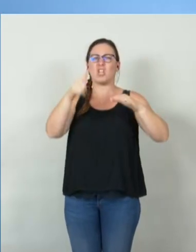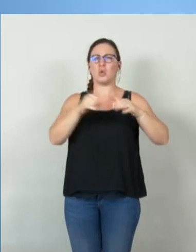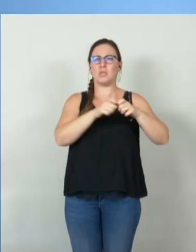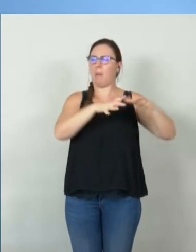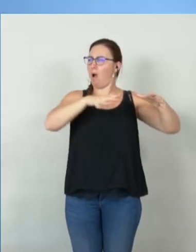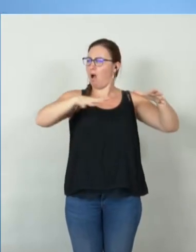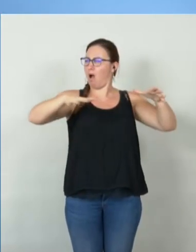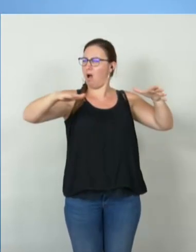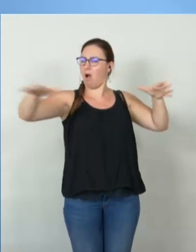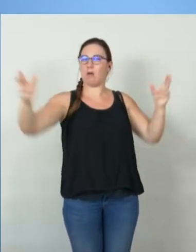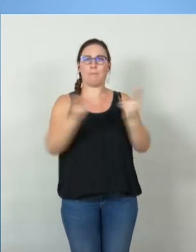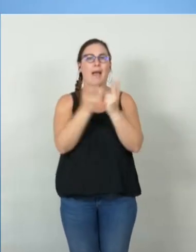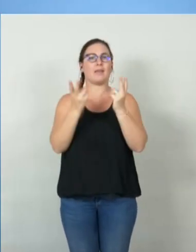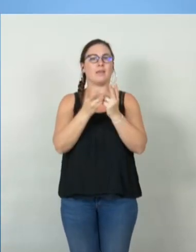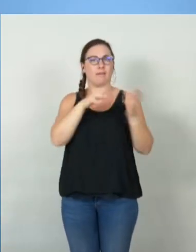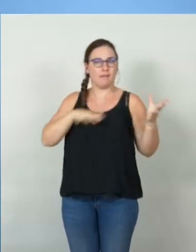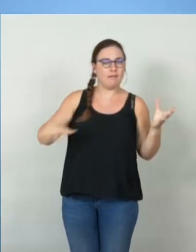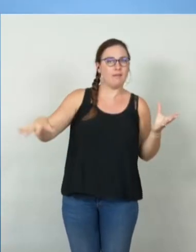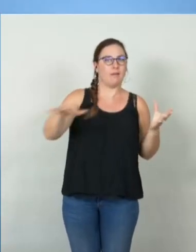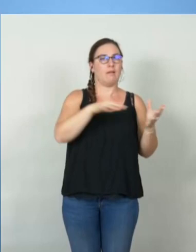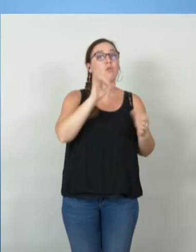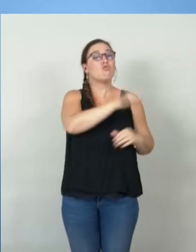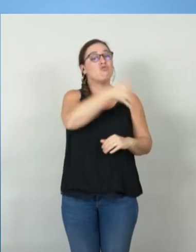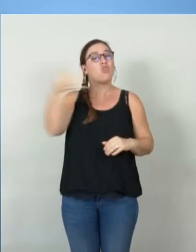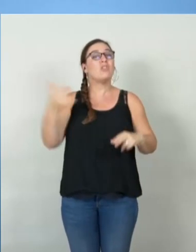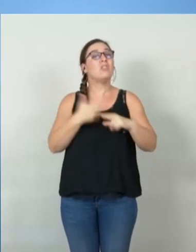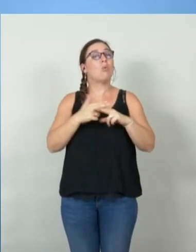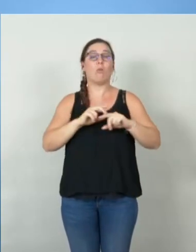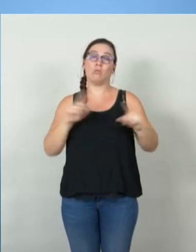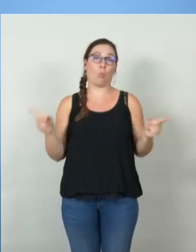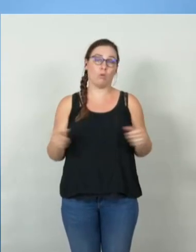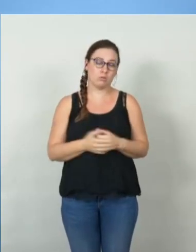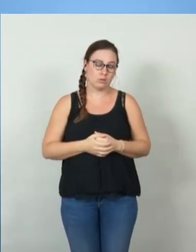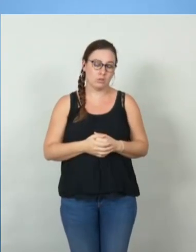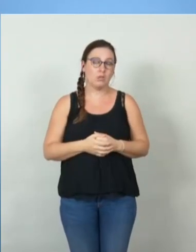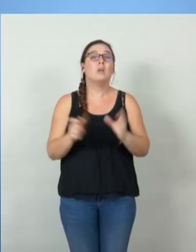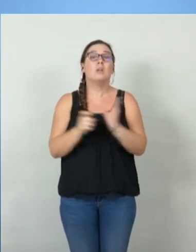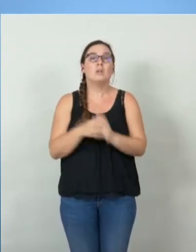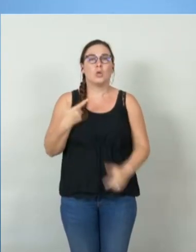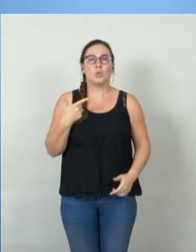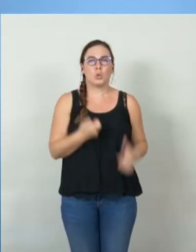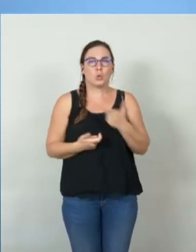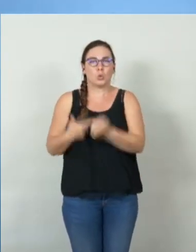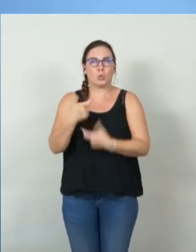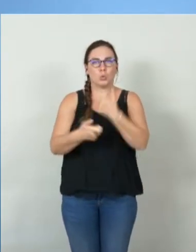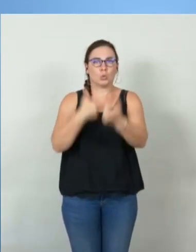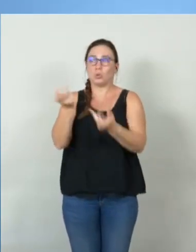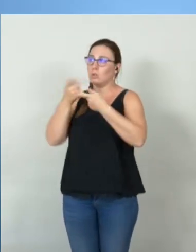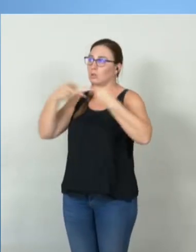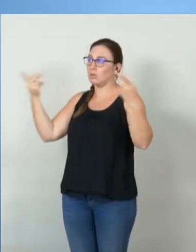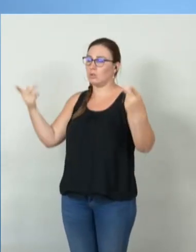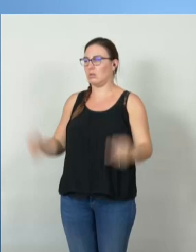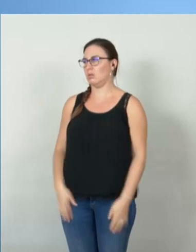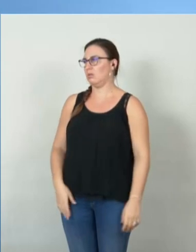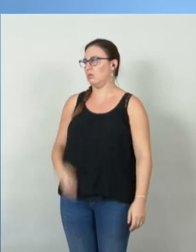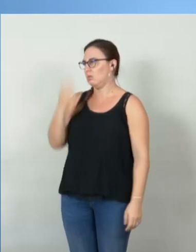ne se tient pas non ne se tient pas tous les jeudis comme son nom l'indique assez simplement mais tous les deux jours selon elle triste et